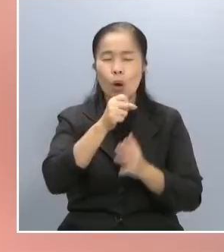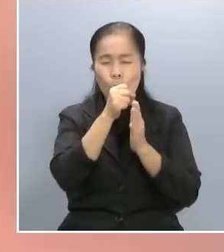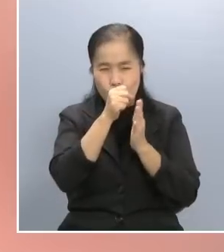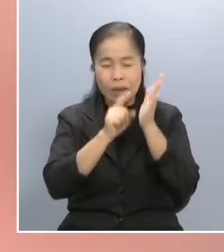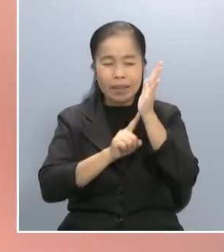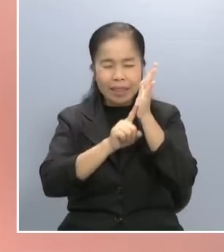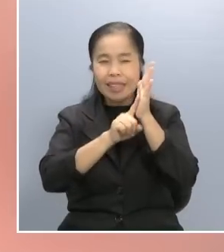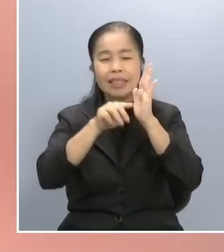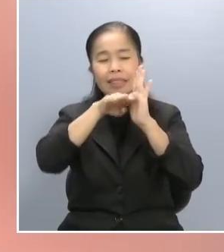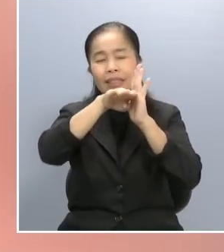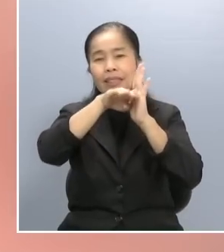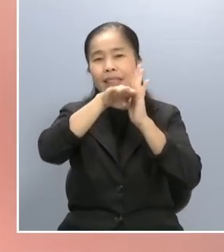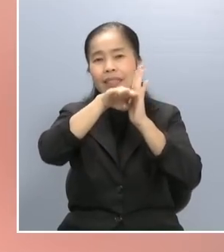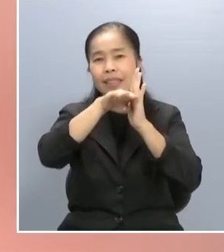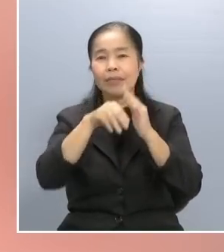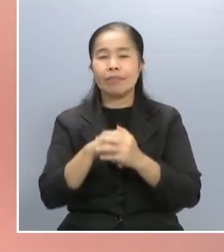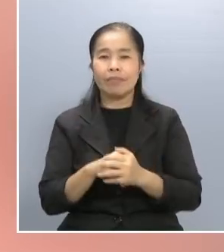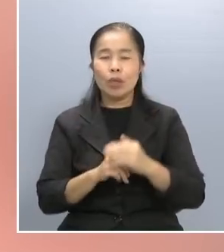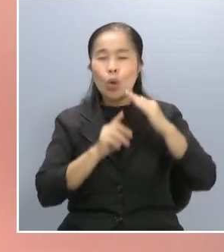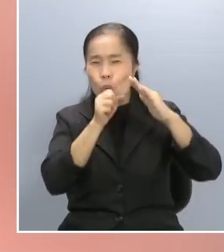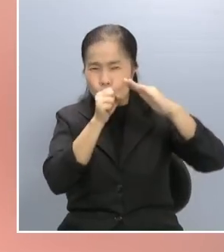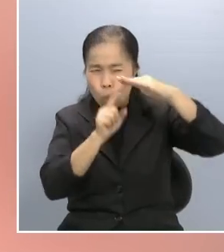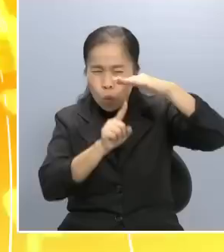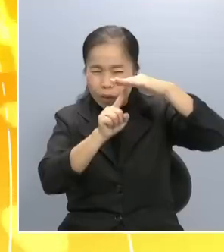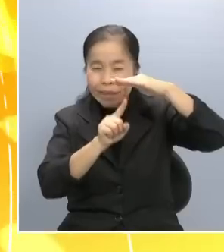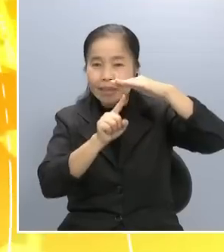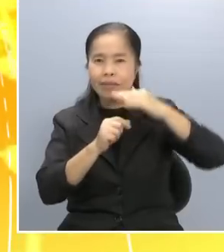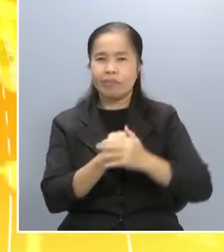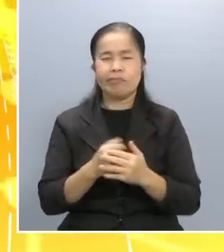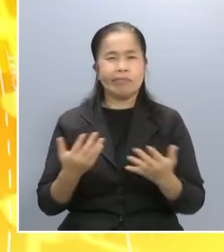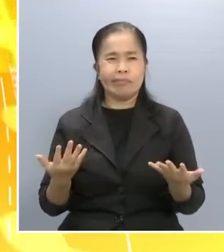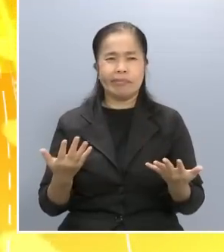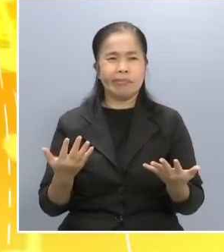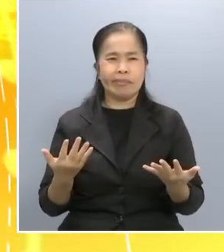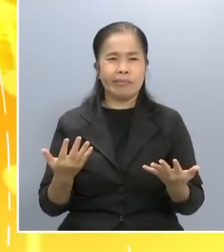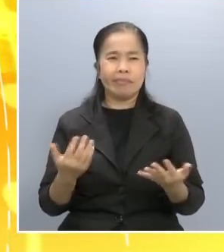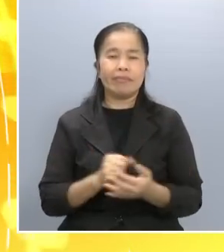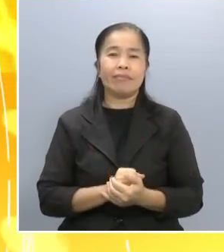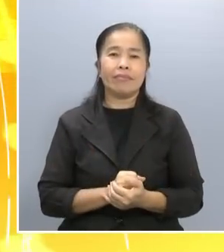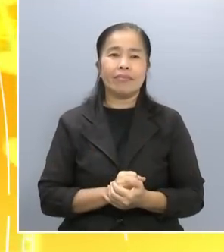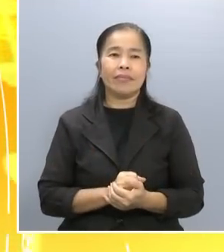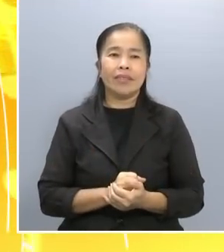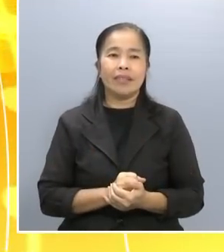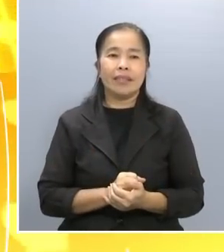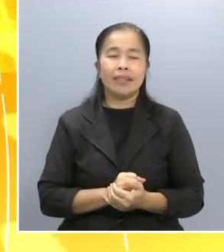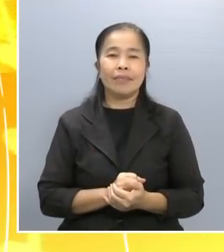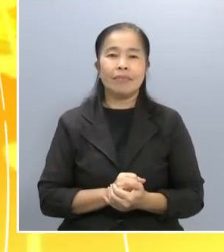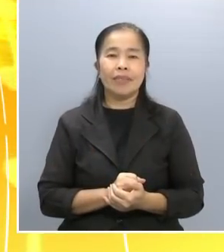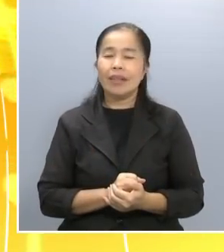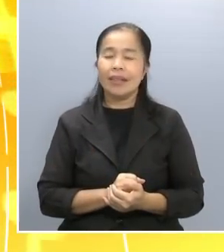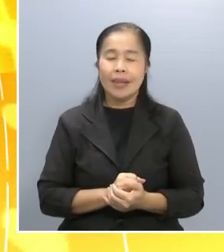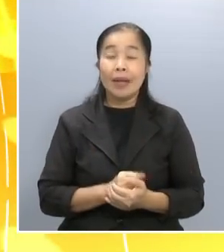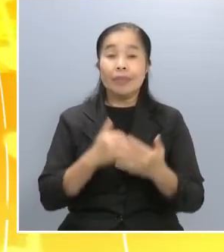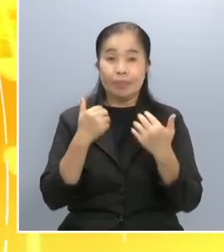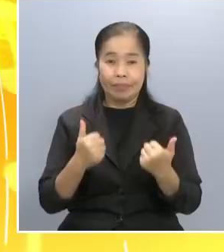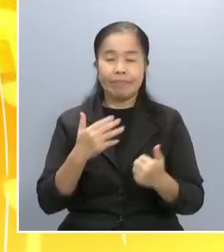ขึ้นผู้ชมอะไรนะฟังไม่ขึ้นท่านผู้ชมฮะในเวลาต่อมา